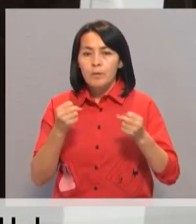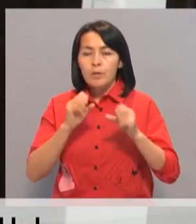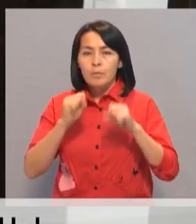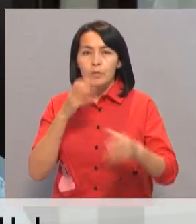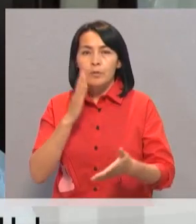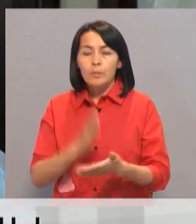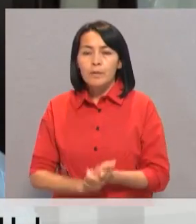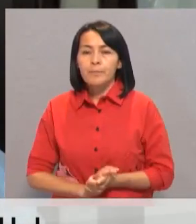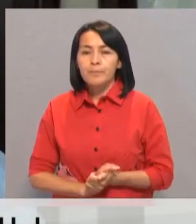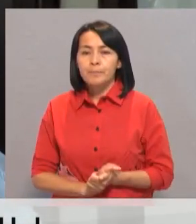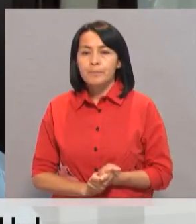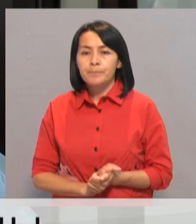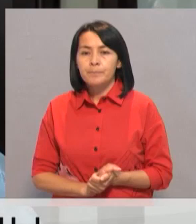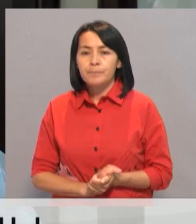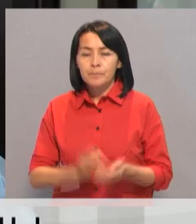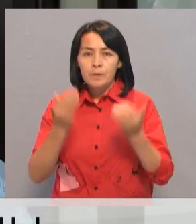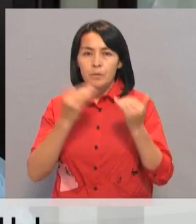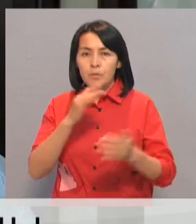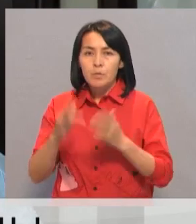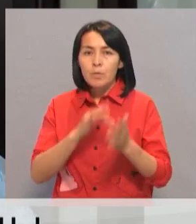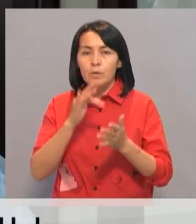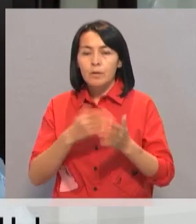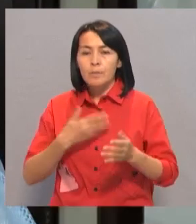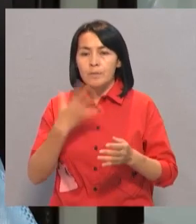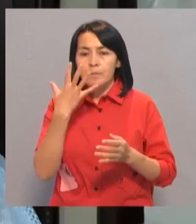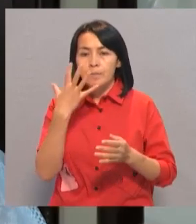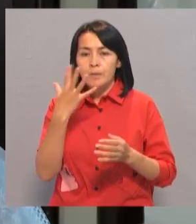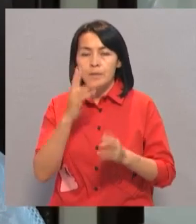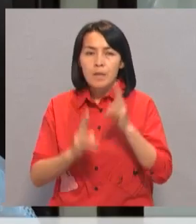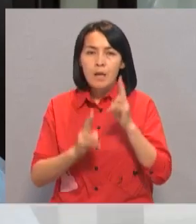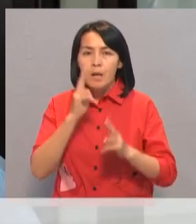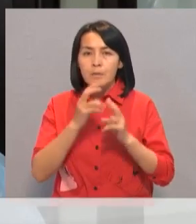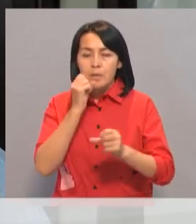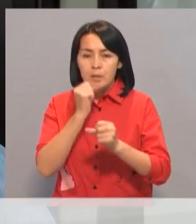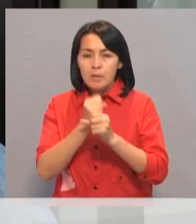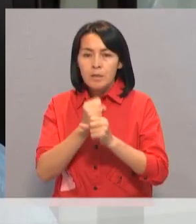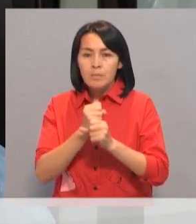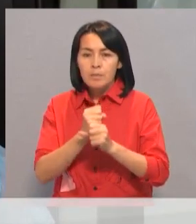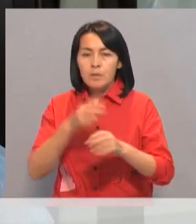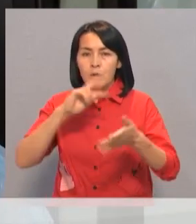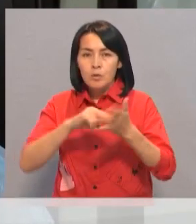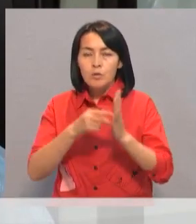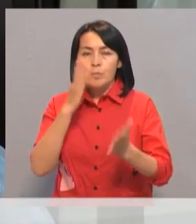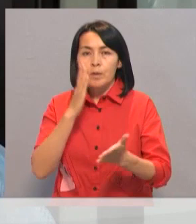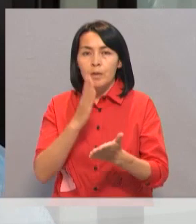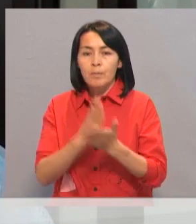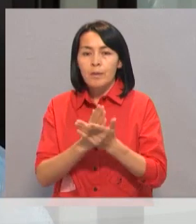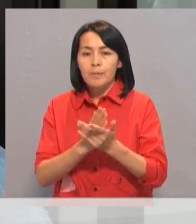мүмкіндігі бар. Осы орталықта біз 5 операция жасайын деп отырмыз. Жоспар